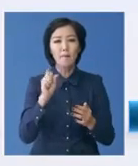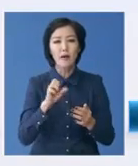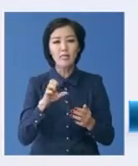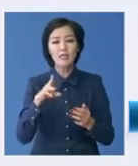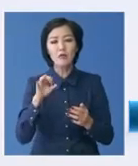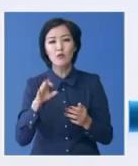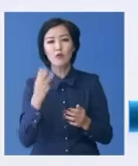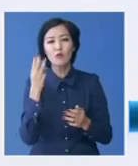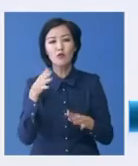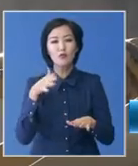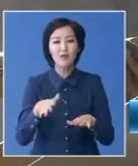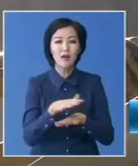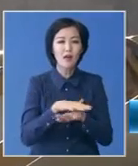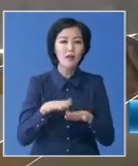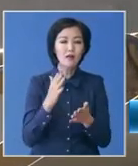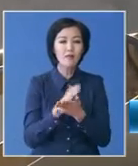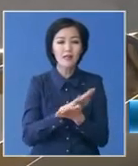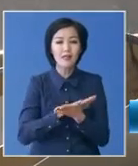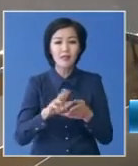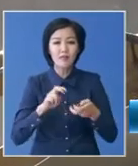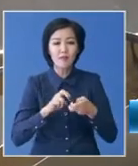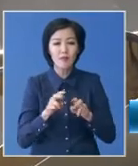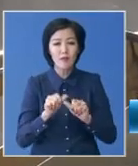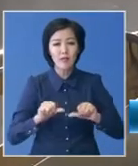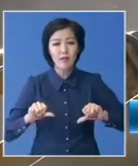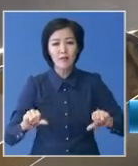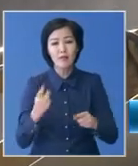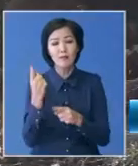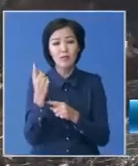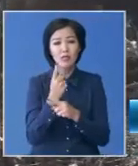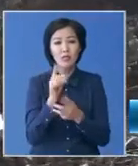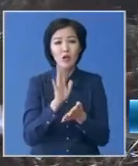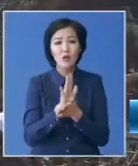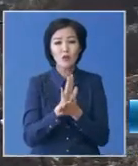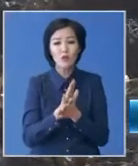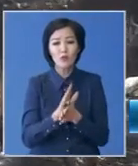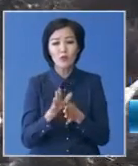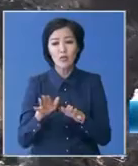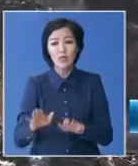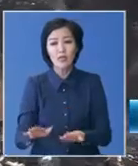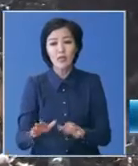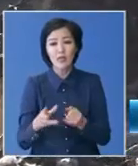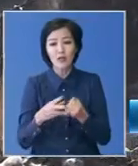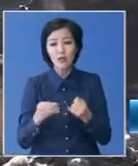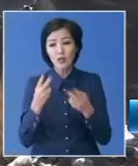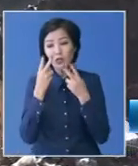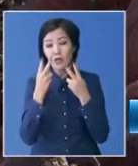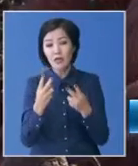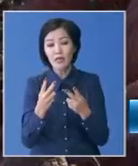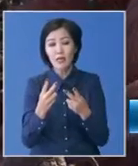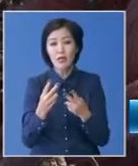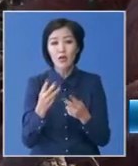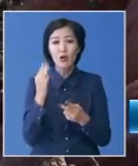аса тұрғыны бар. Тазалық мәселесі негізінде комиссия өкілдері бірінші кезекте күл-қоқыс полигонына барды. Бұл жердегі Үштөбе қаласы мен